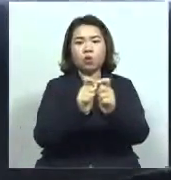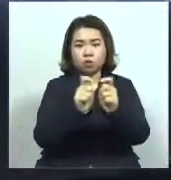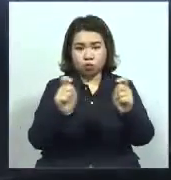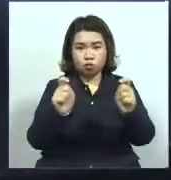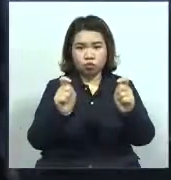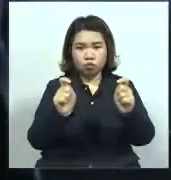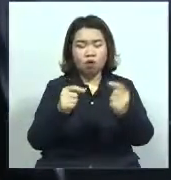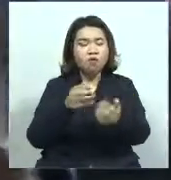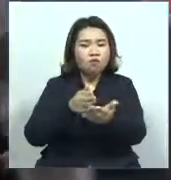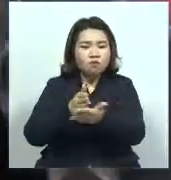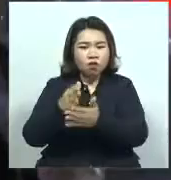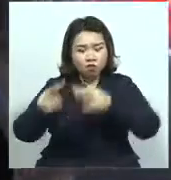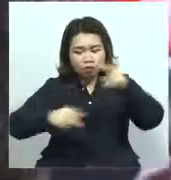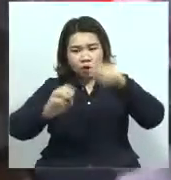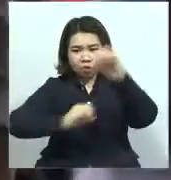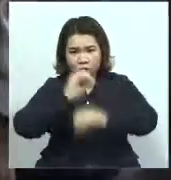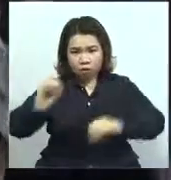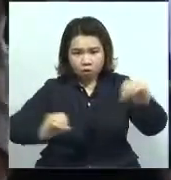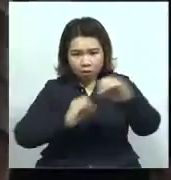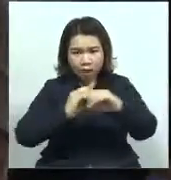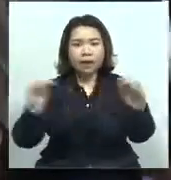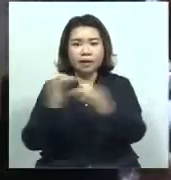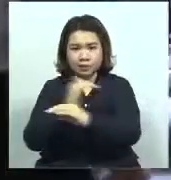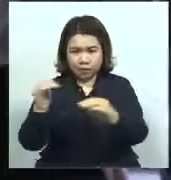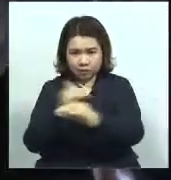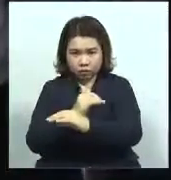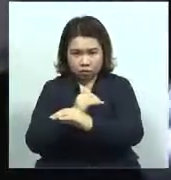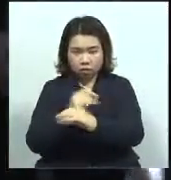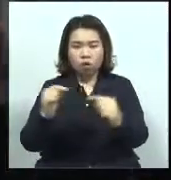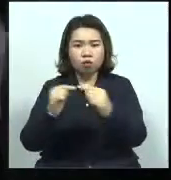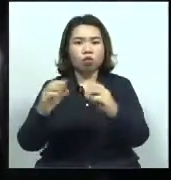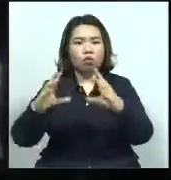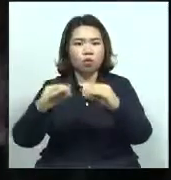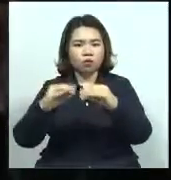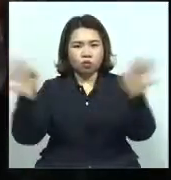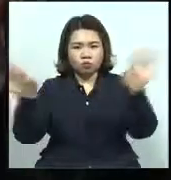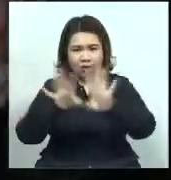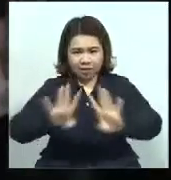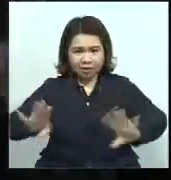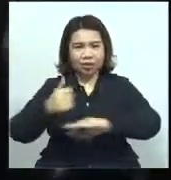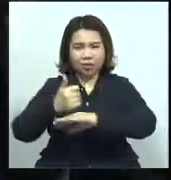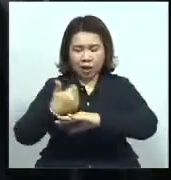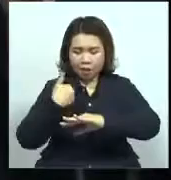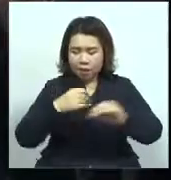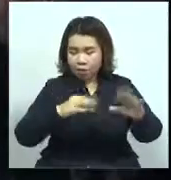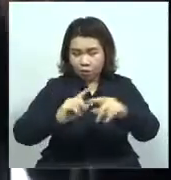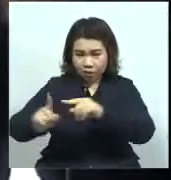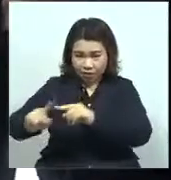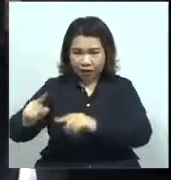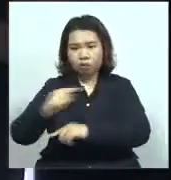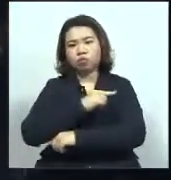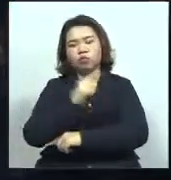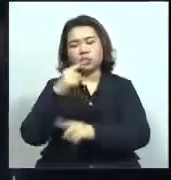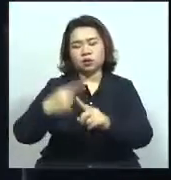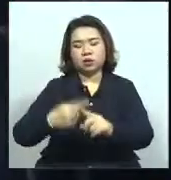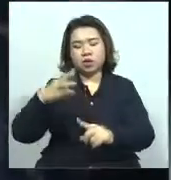การด้านการรักษาความปลอดภัยและการจราจรในการประชุมสุดยอดอาเซียนและการประชุมที่เกี่ยวข้องระหว่างวันที่20